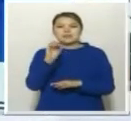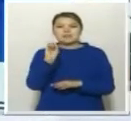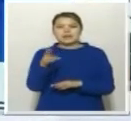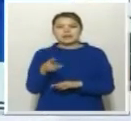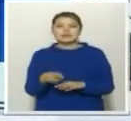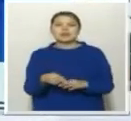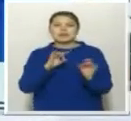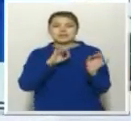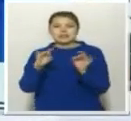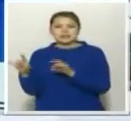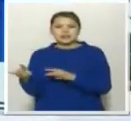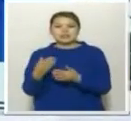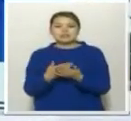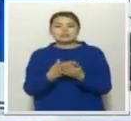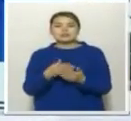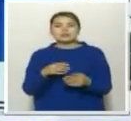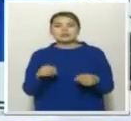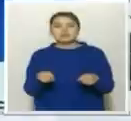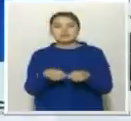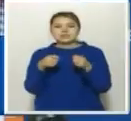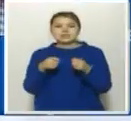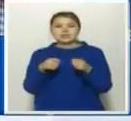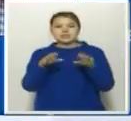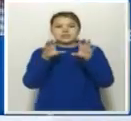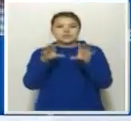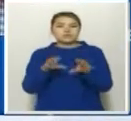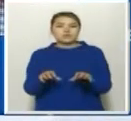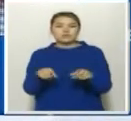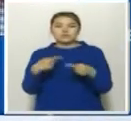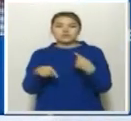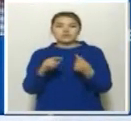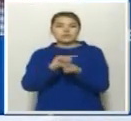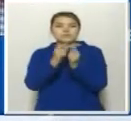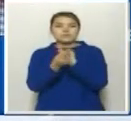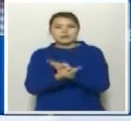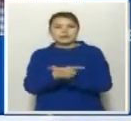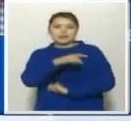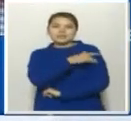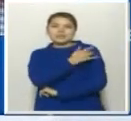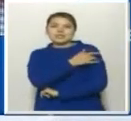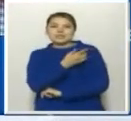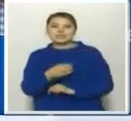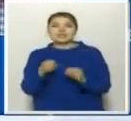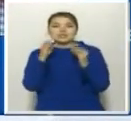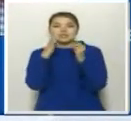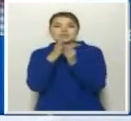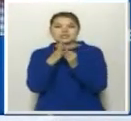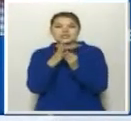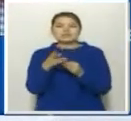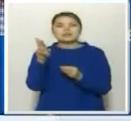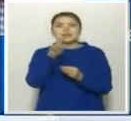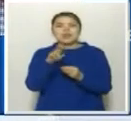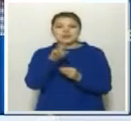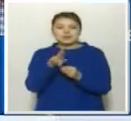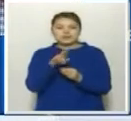санитар дәрігерінің қаулысына сәйкес қабылданып жатыр. Маңғыстау облысының бас санитар дәрігерінің 14 қаңтарда